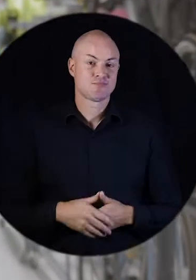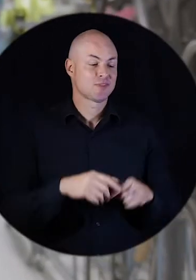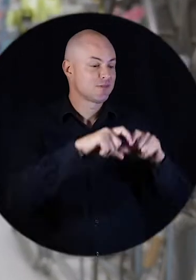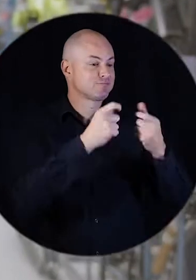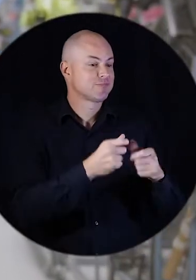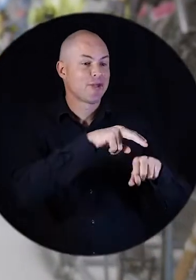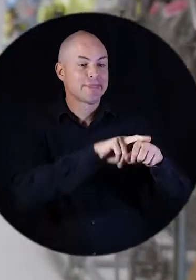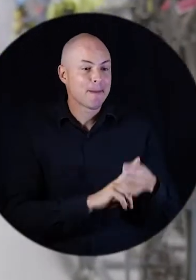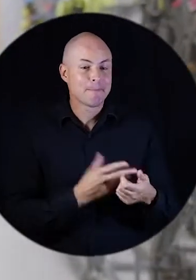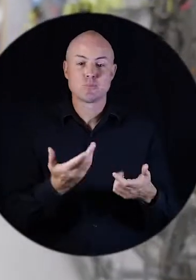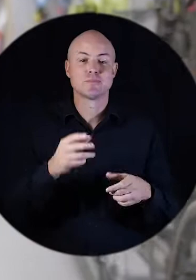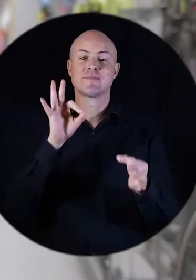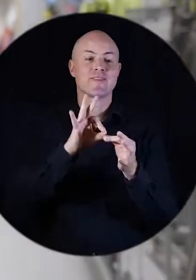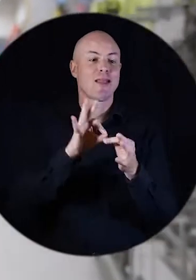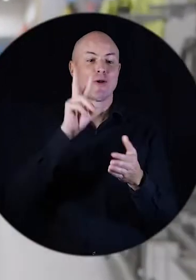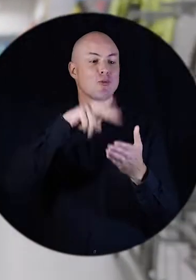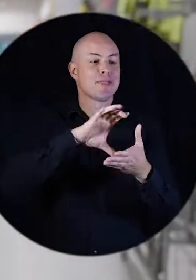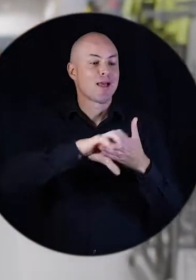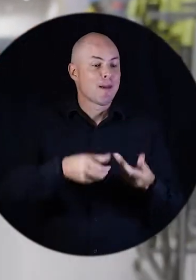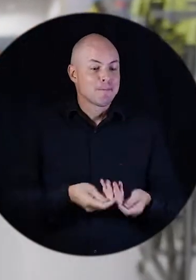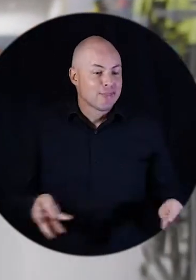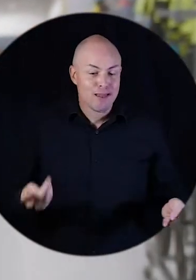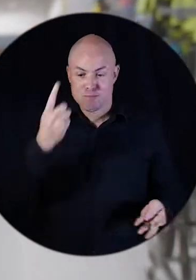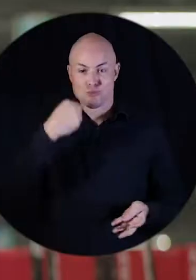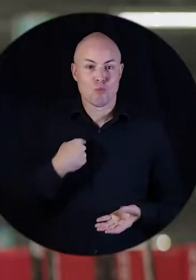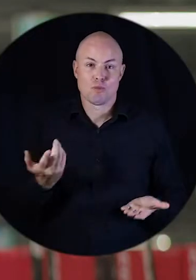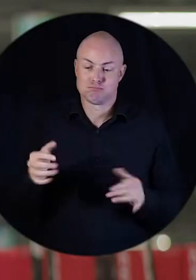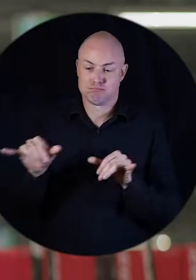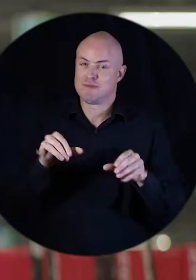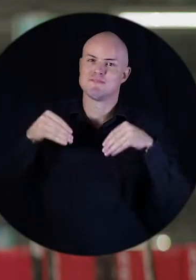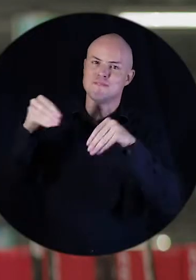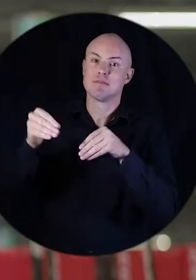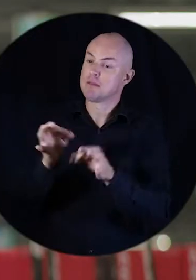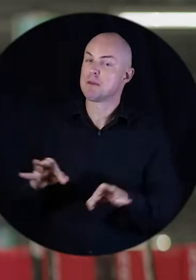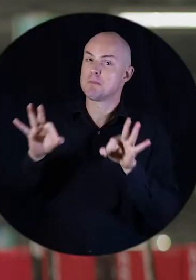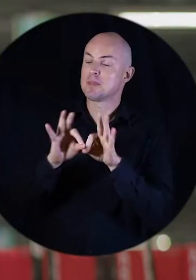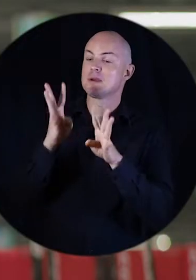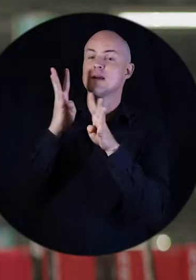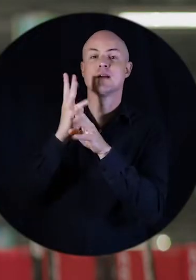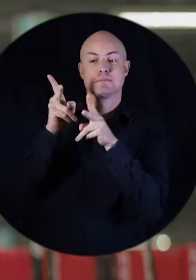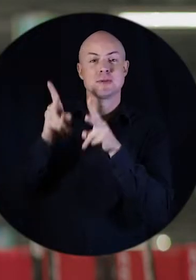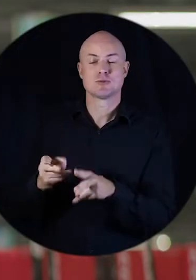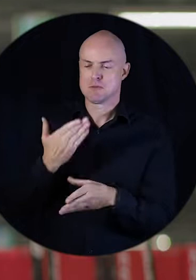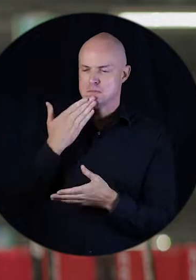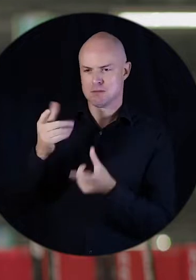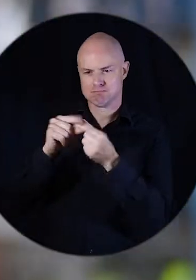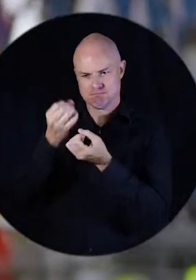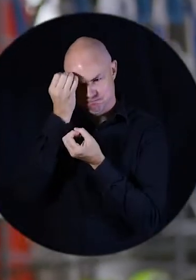de tape, puis une paire de pads à 2 000 $. Pour moi, c'est une vente pareille, puis c'est important que la personne soit